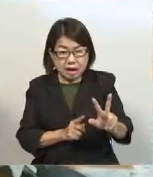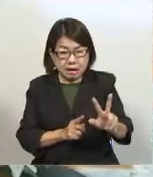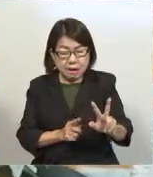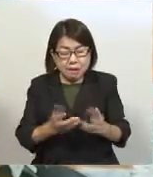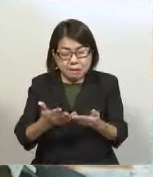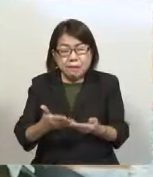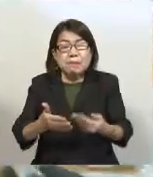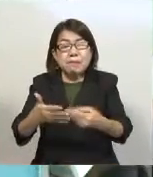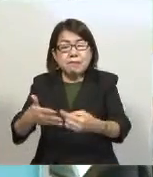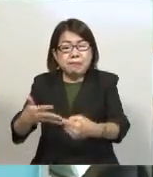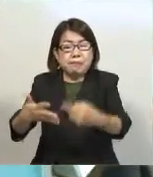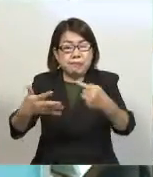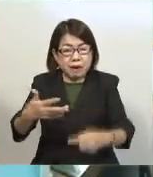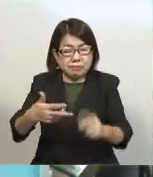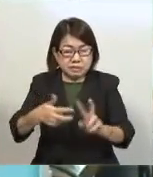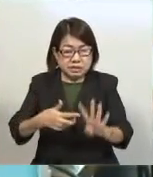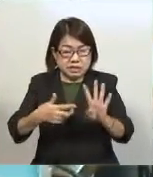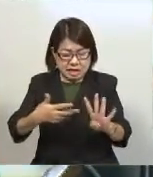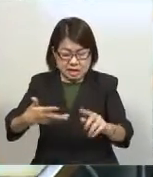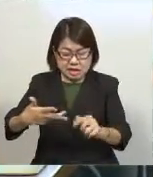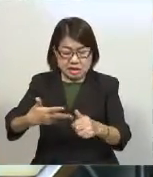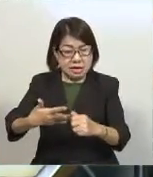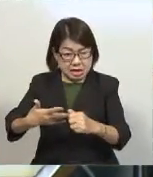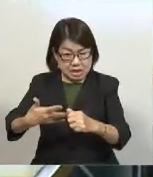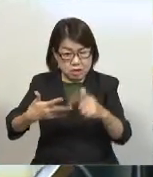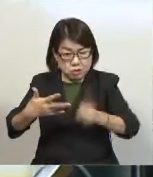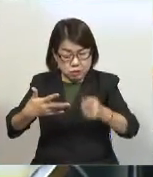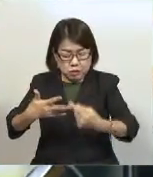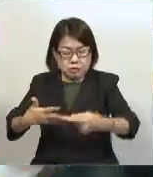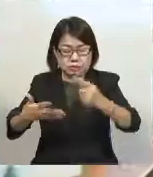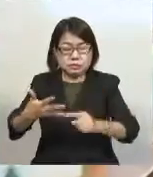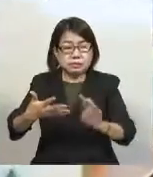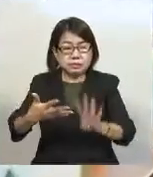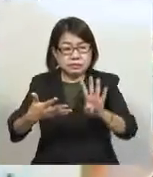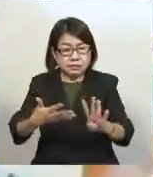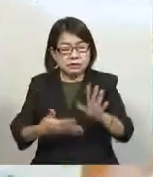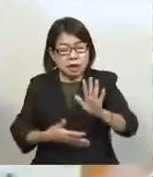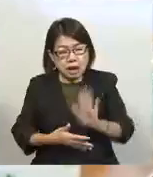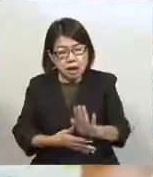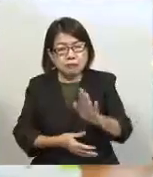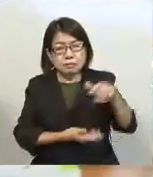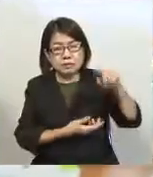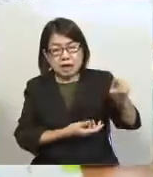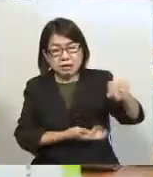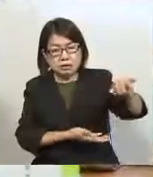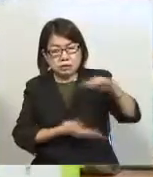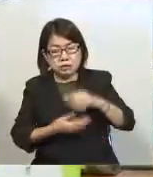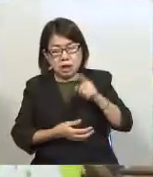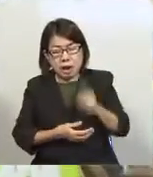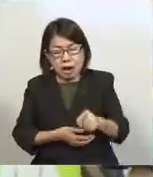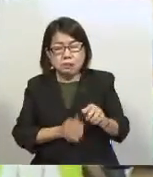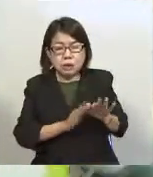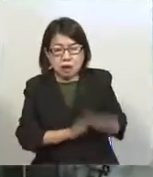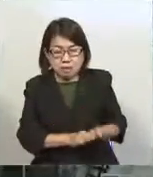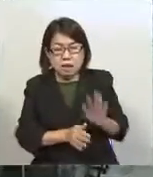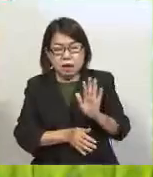อันตรายชนิดที่4ที่ห้ามผลิตห้ามนำเข้าห้ามส่งออกและห้ามมีไว้ในครอบครองและได้มีการลงม